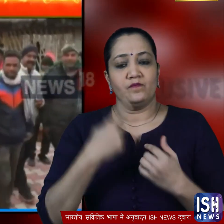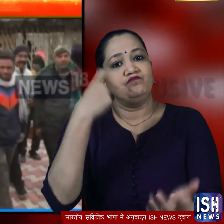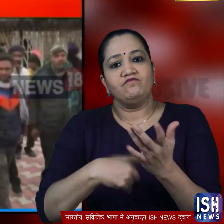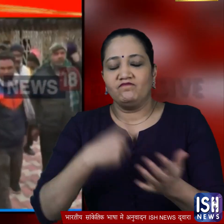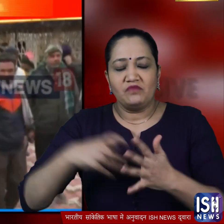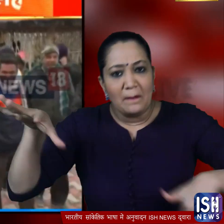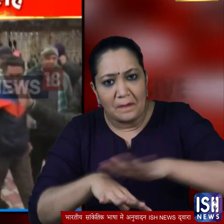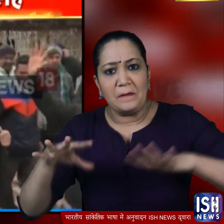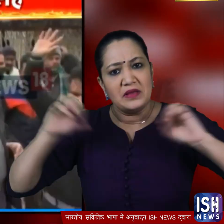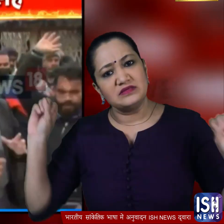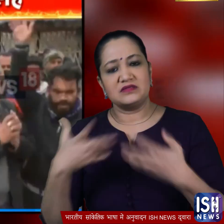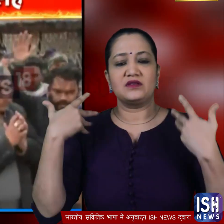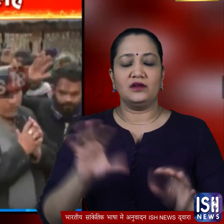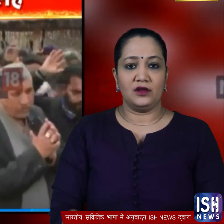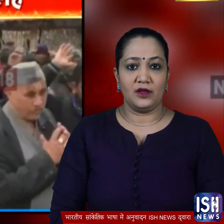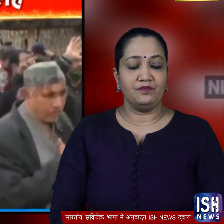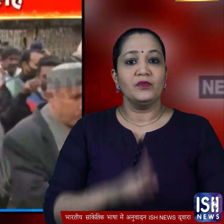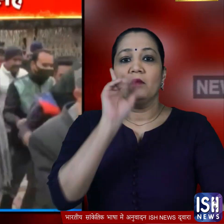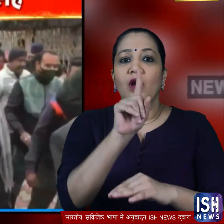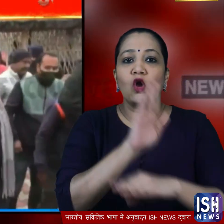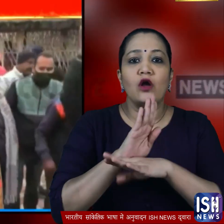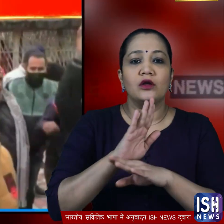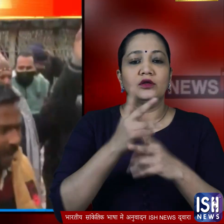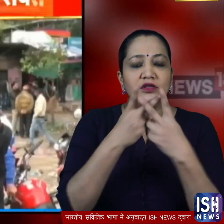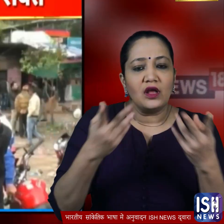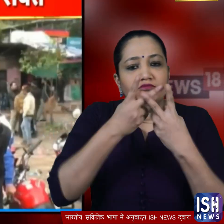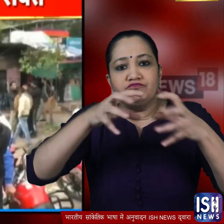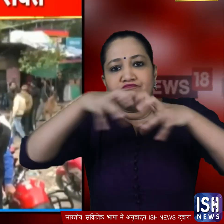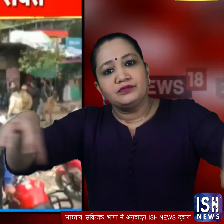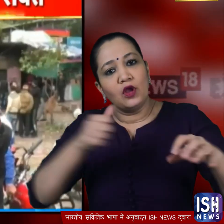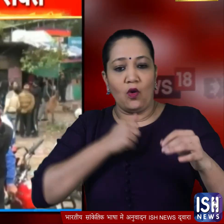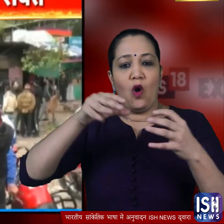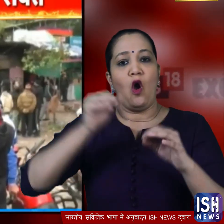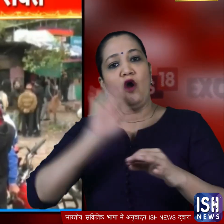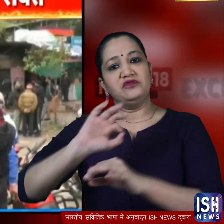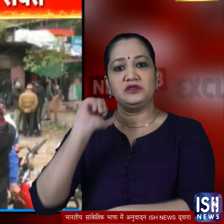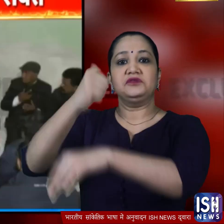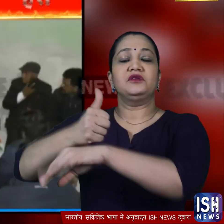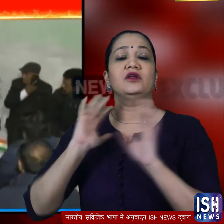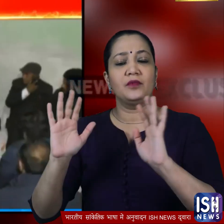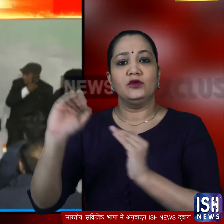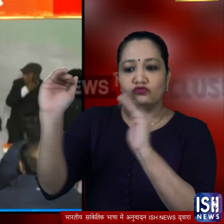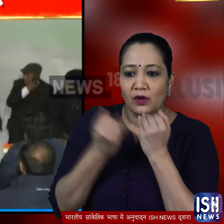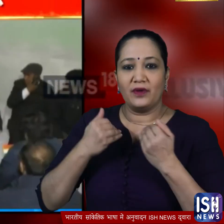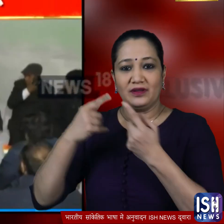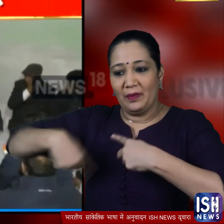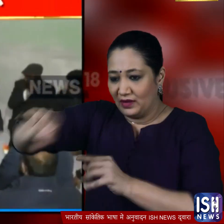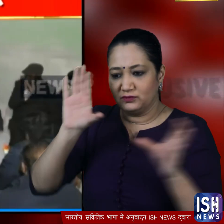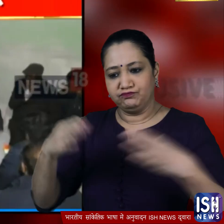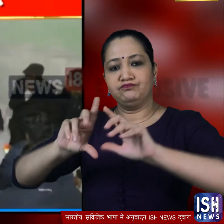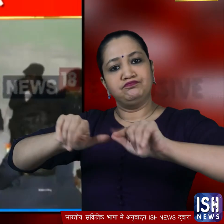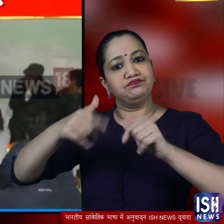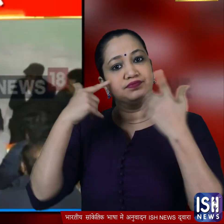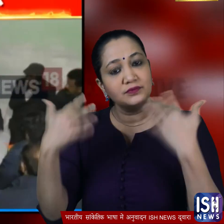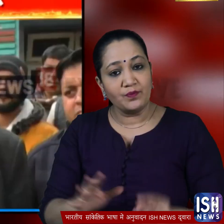लिए रणजीत रावत ने तैयारियां भी शुरू कर दी। उन्होंने कांग्रेस दफ्तर से अलग रामनगर में अपना कार्यालय खोल दिया और समर्थकों के साथ एक बैठक